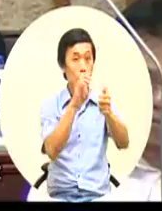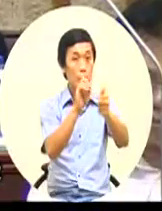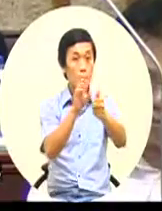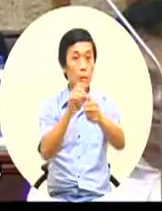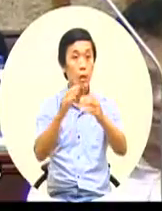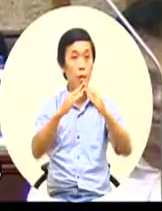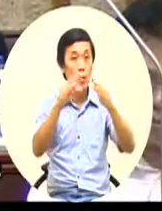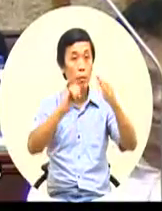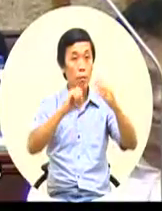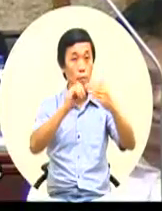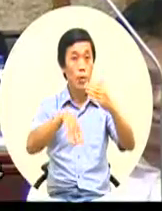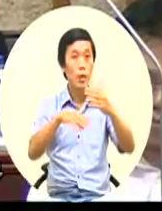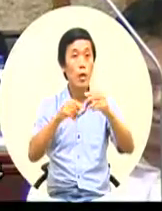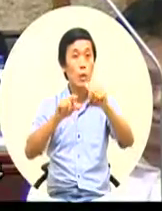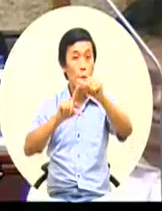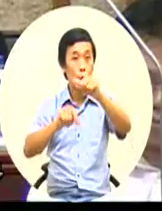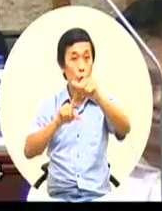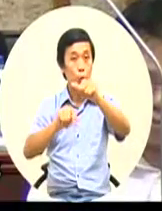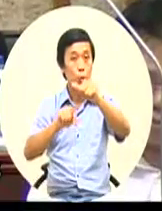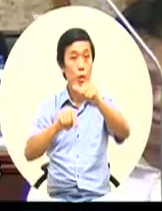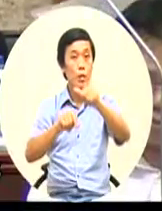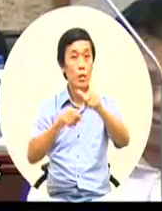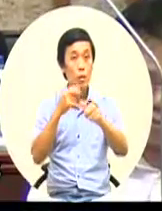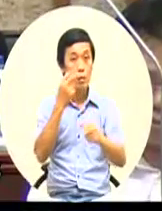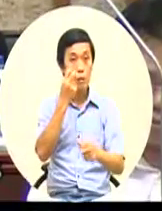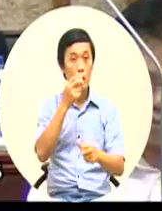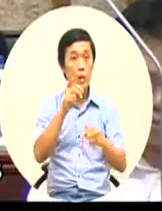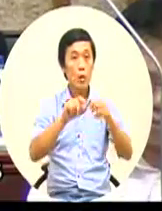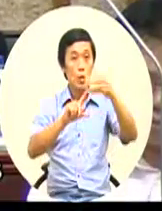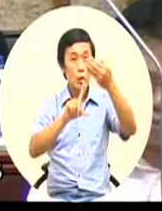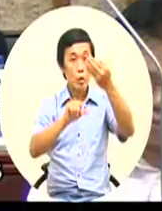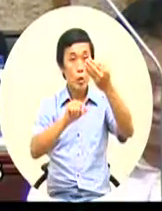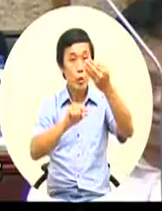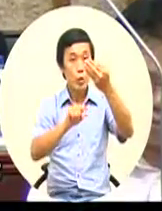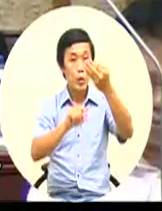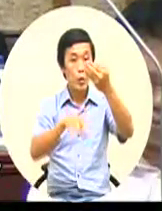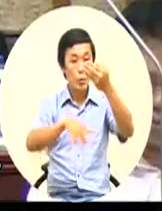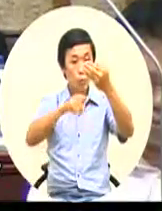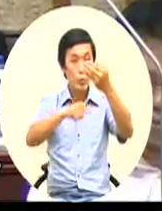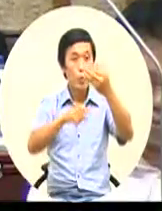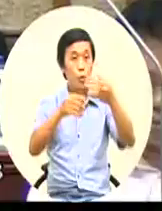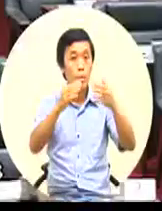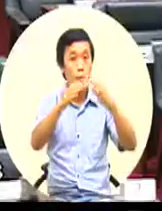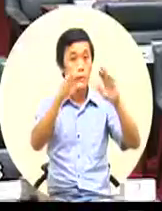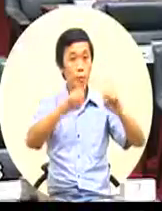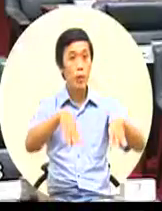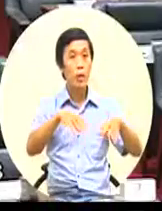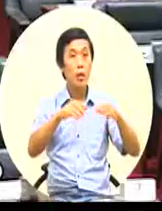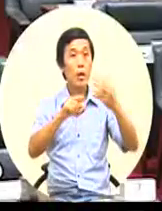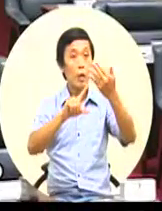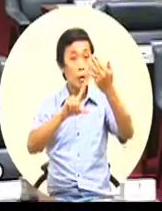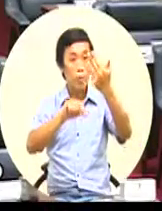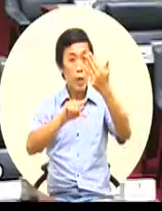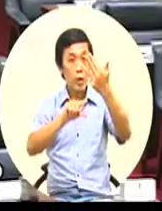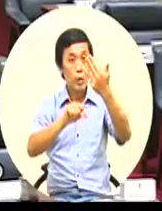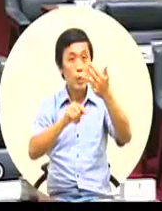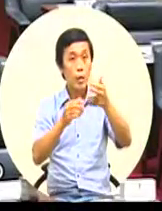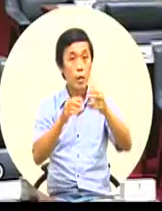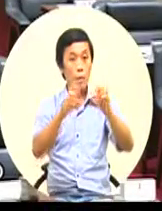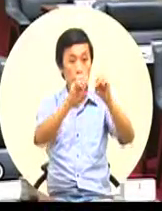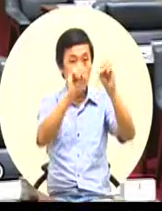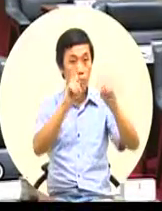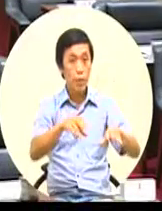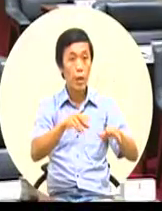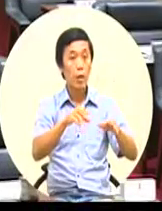时候，5月份的时候进行查过，那么伫9月初来进行拆迁。 八月份要进行拆迁之前，请问一下